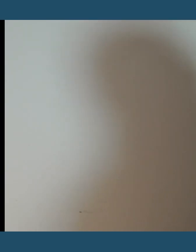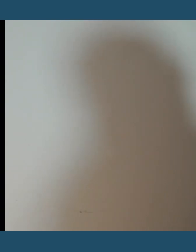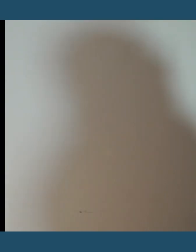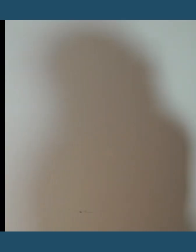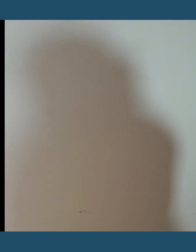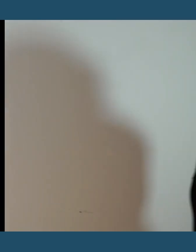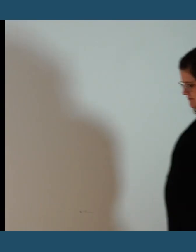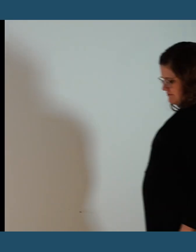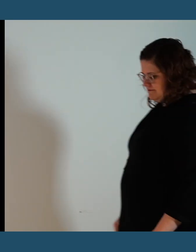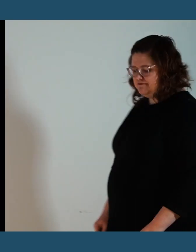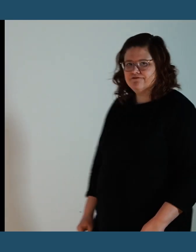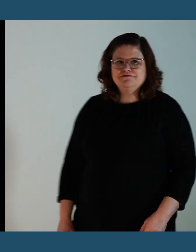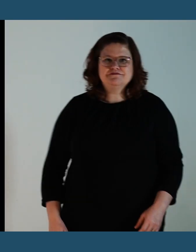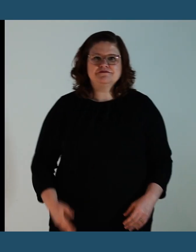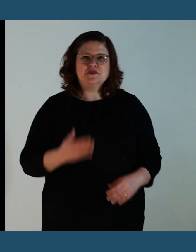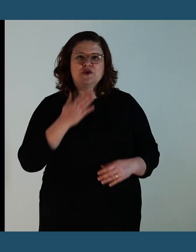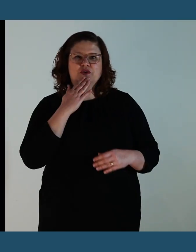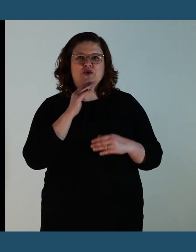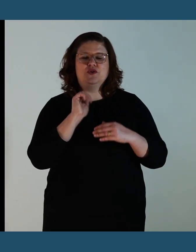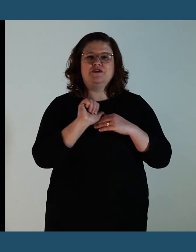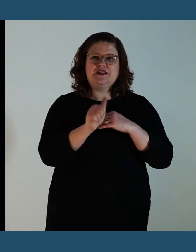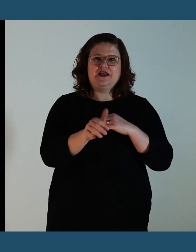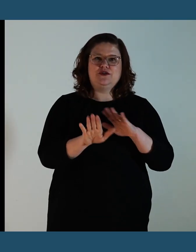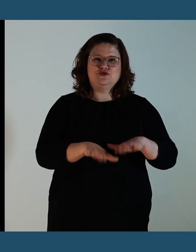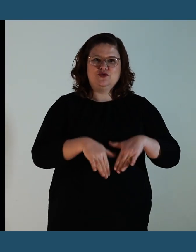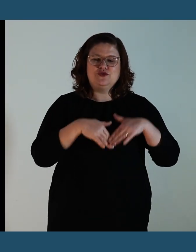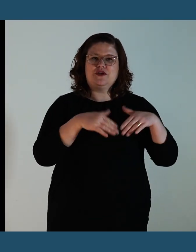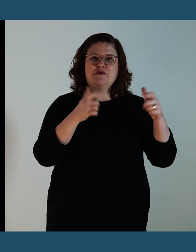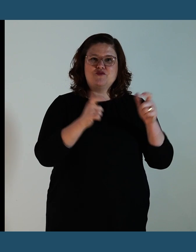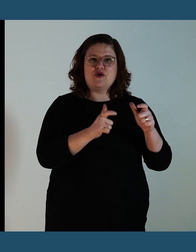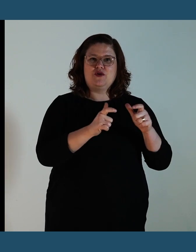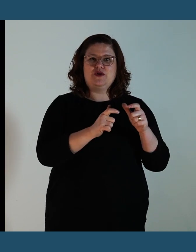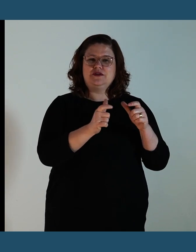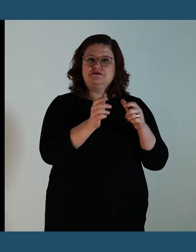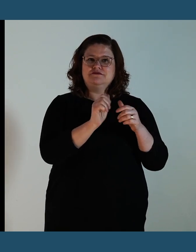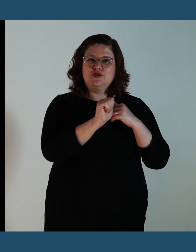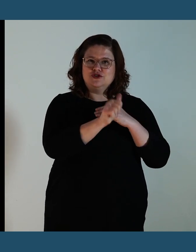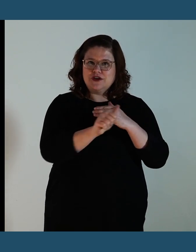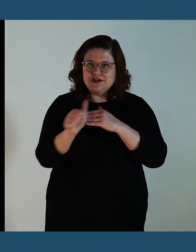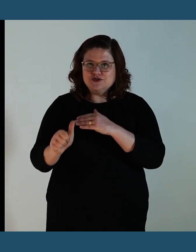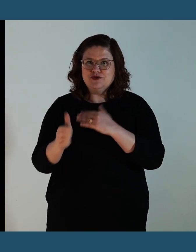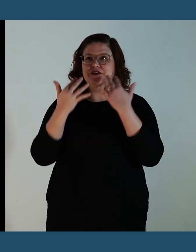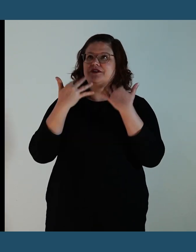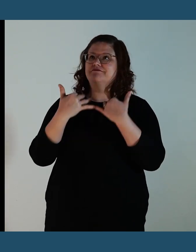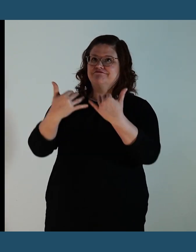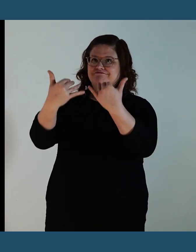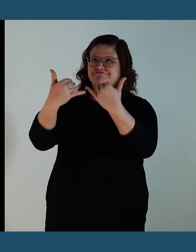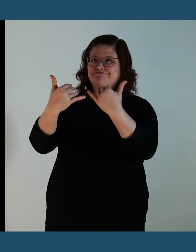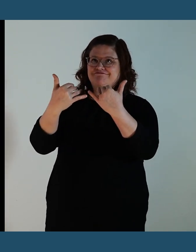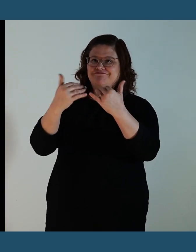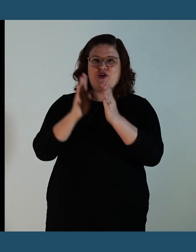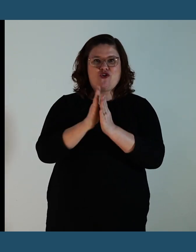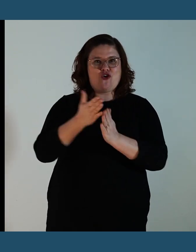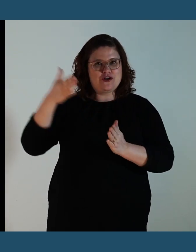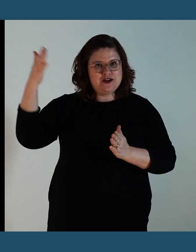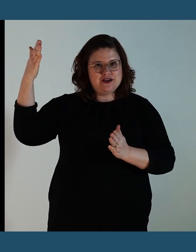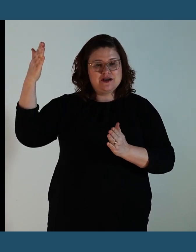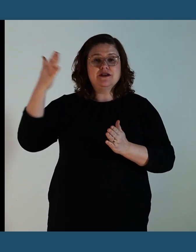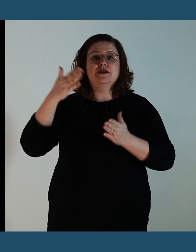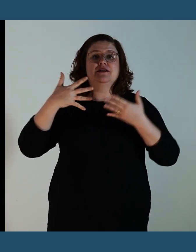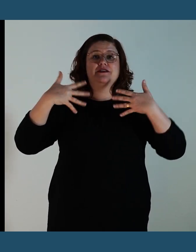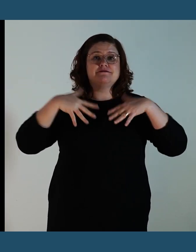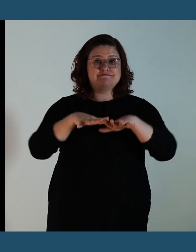eduskuntapuolueiden edustajat, hyvät osanottajat täällä paikalla Oodissa ja striimin